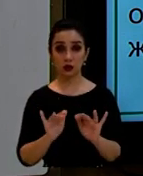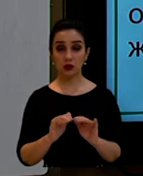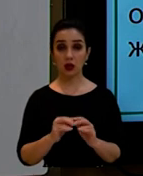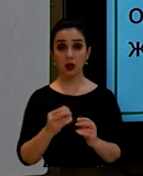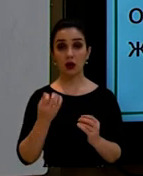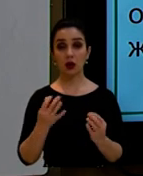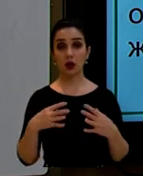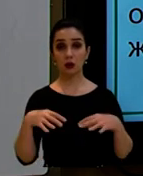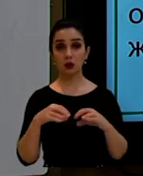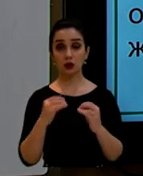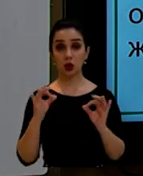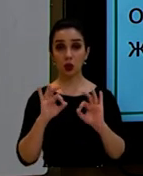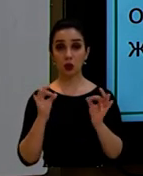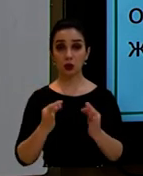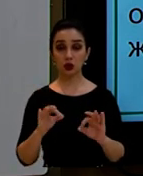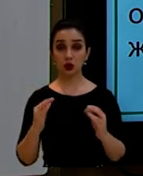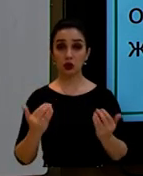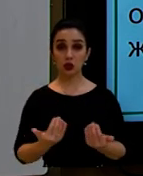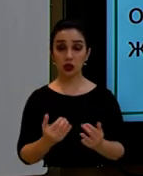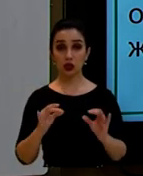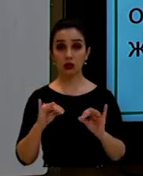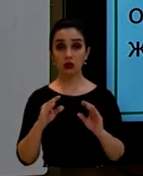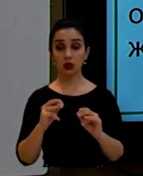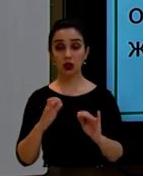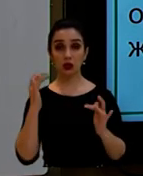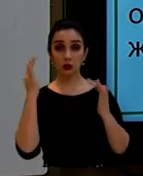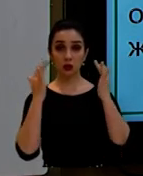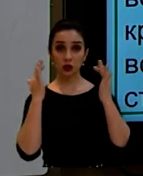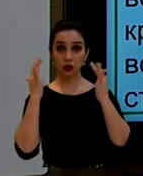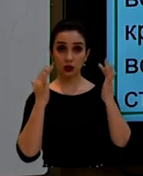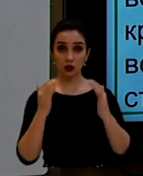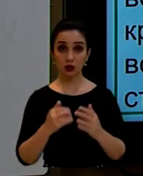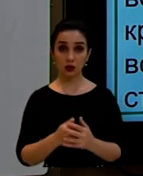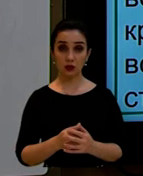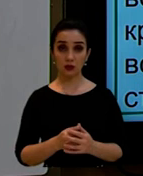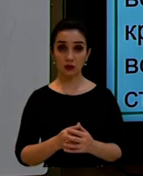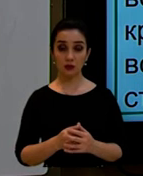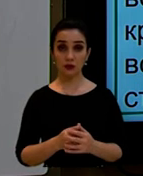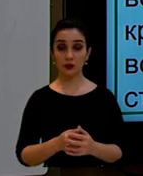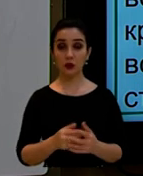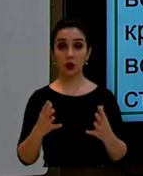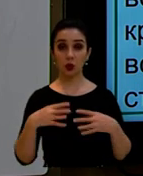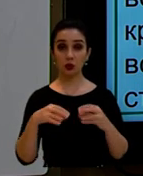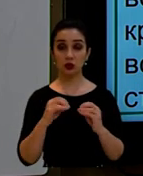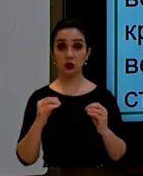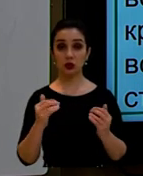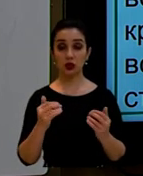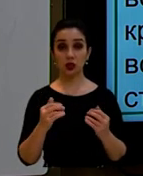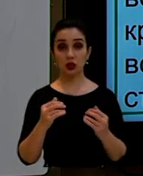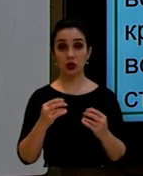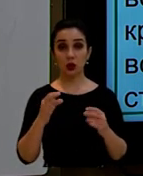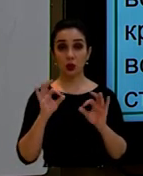деятельность, общественный образ жизни, а также мышление. Общественный образ